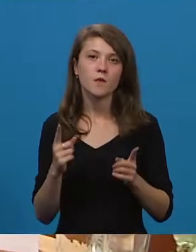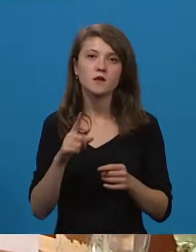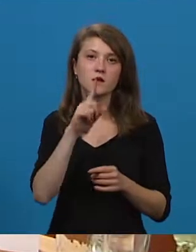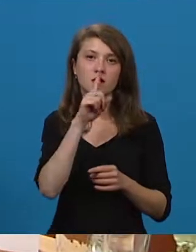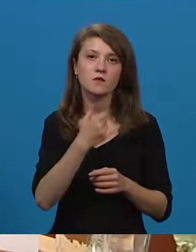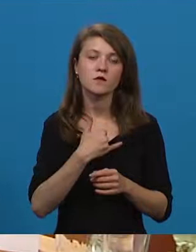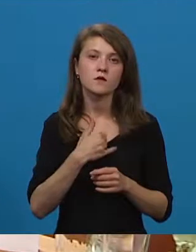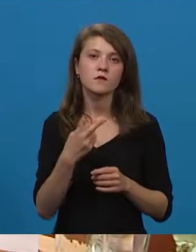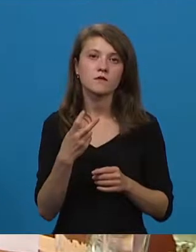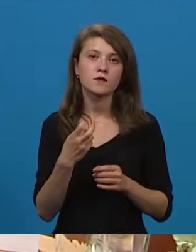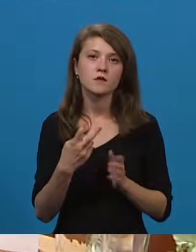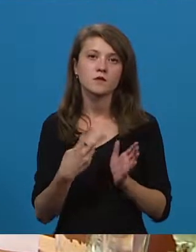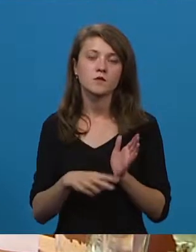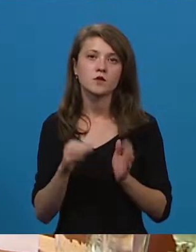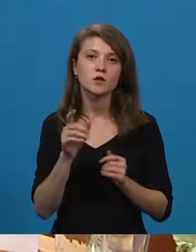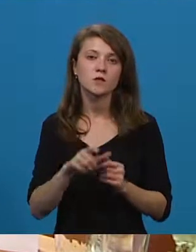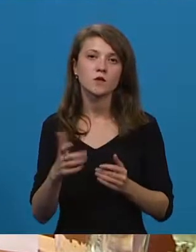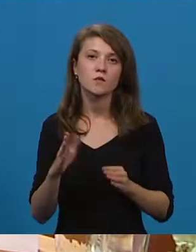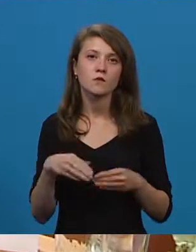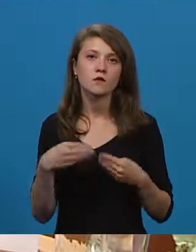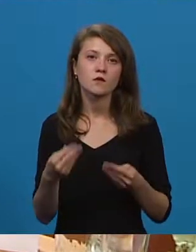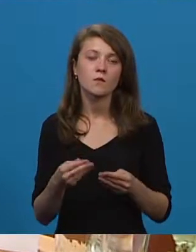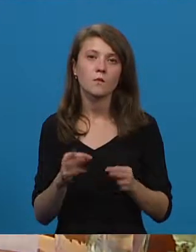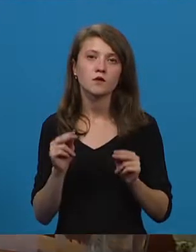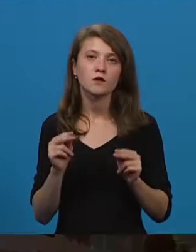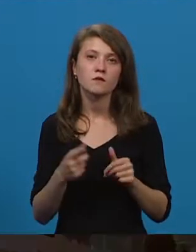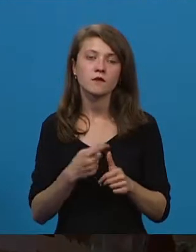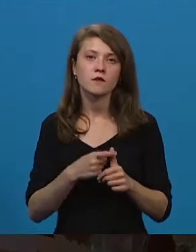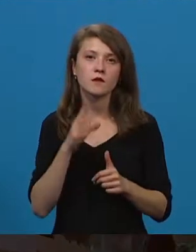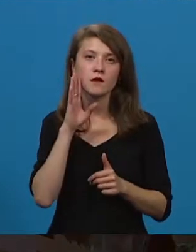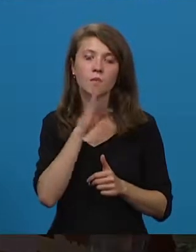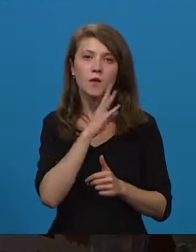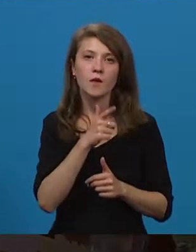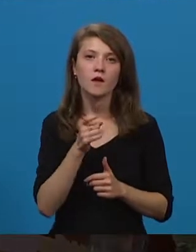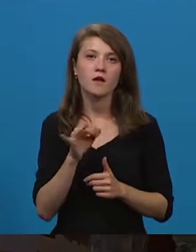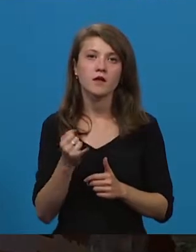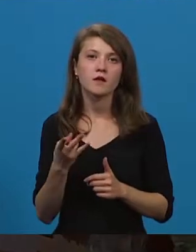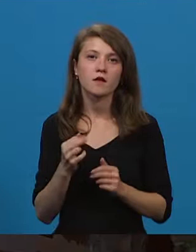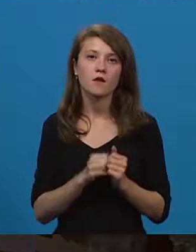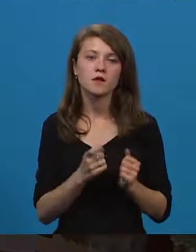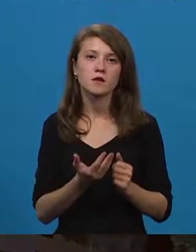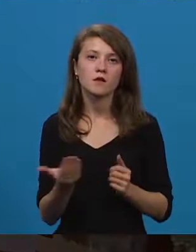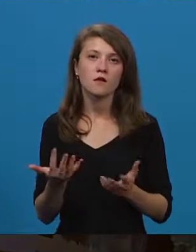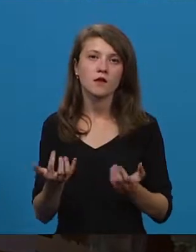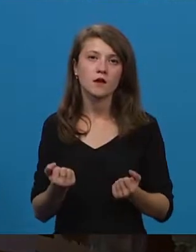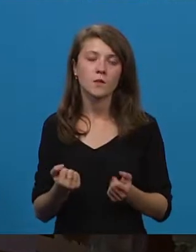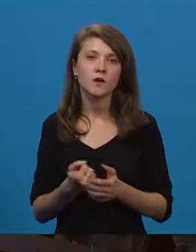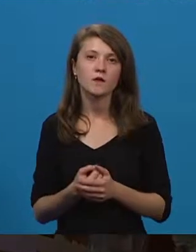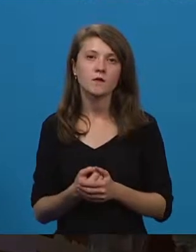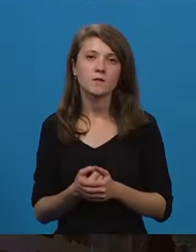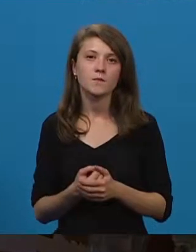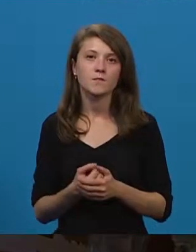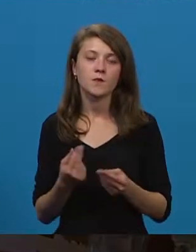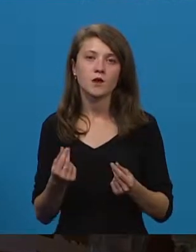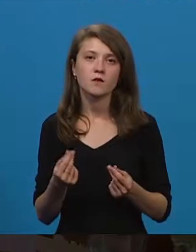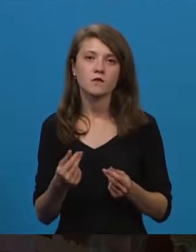нас 280 житомирянок, яким присвоєно почесне звання мама-героїня. Кожна з них отримає